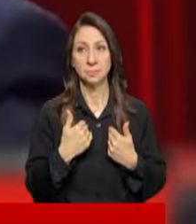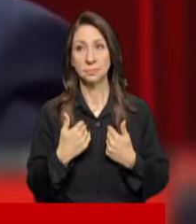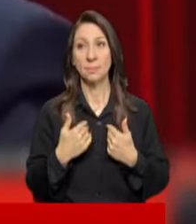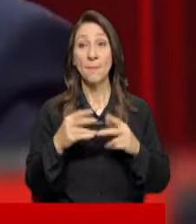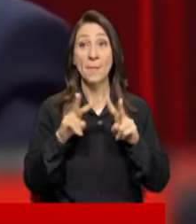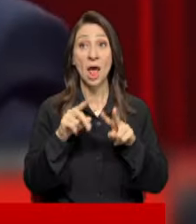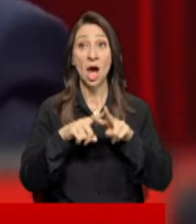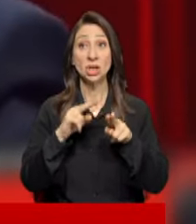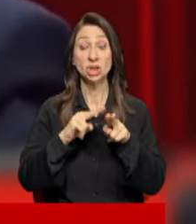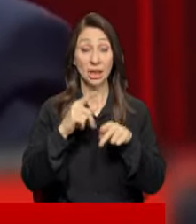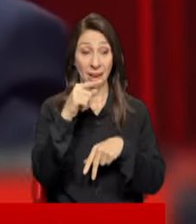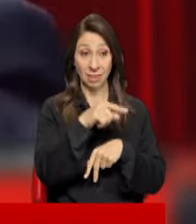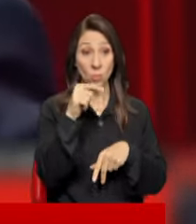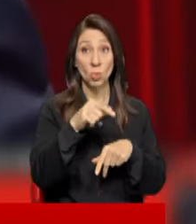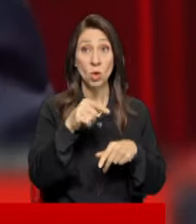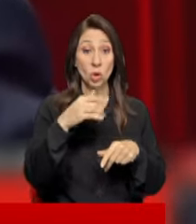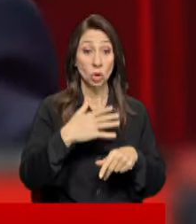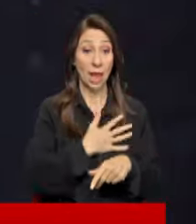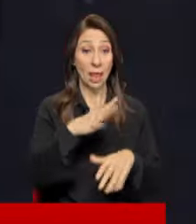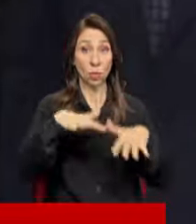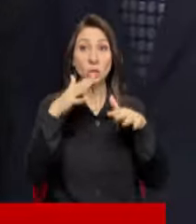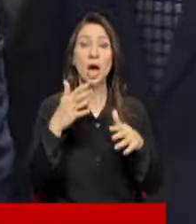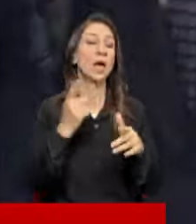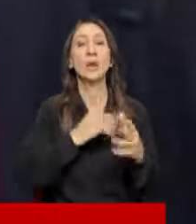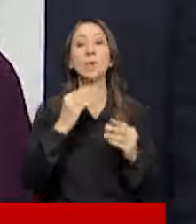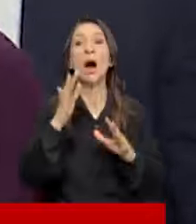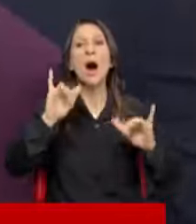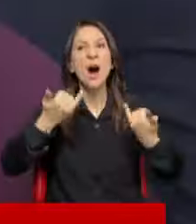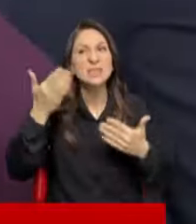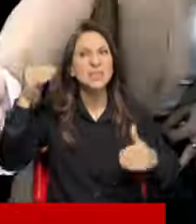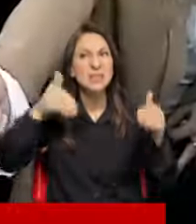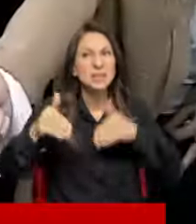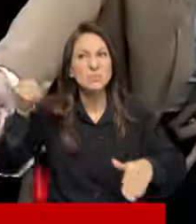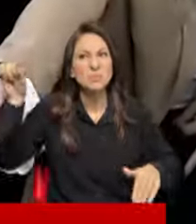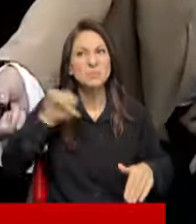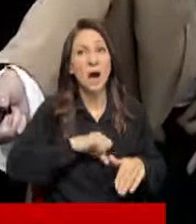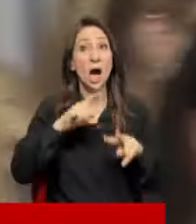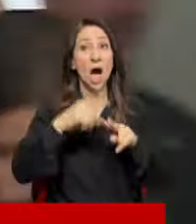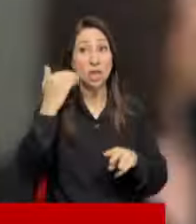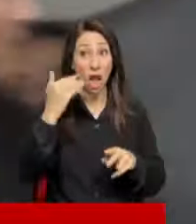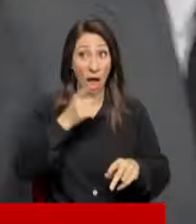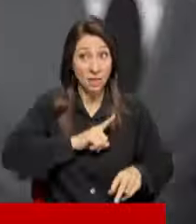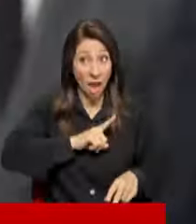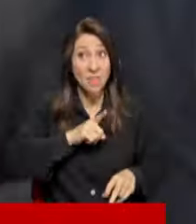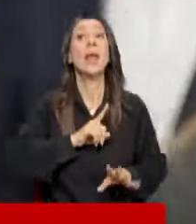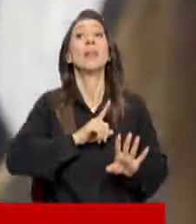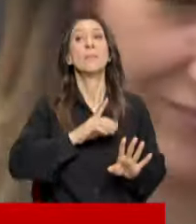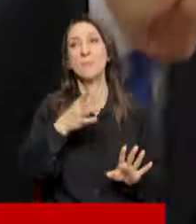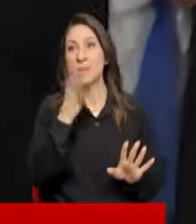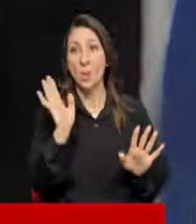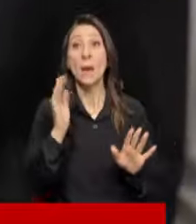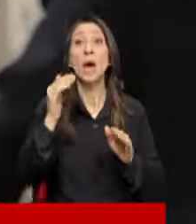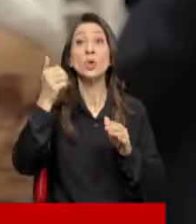Meral Akşener'in ben bu kurultayda aday olmayacağını düşünüyorum. Ağır seçim yenilgisinin ardından Akşener aday olacak mı olmayacak mı bilinmiyor